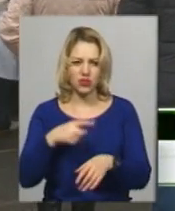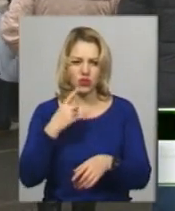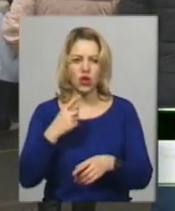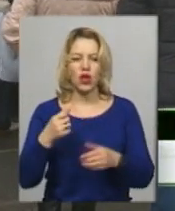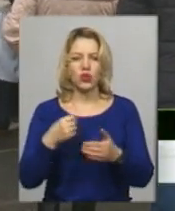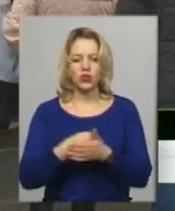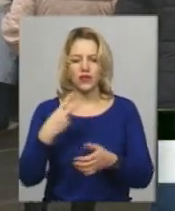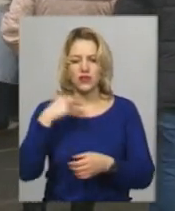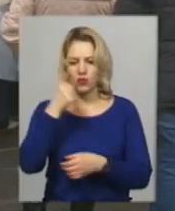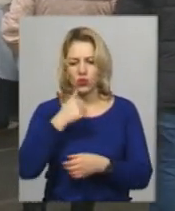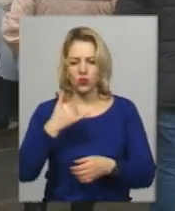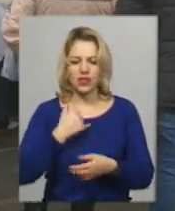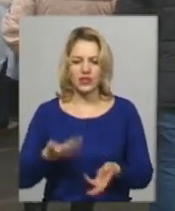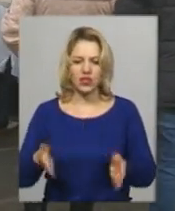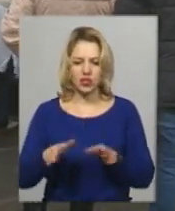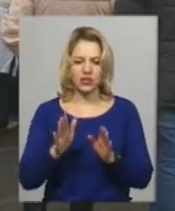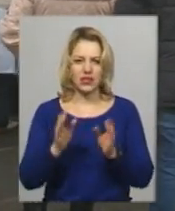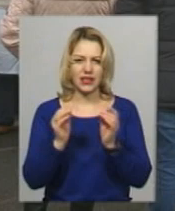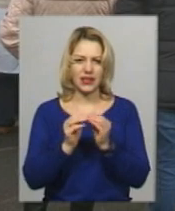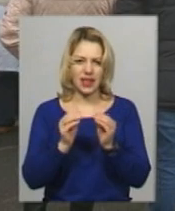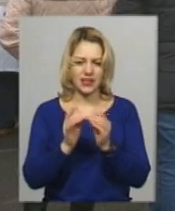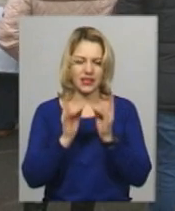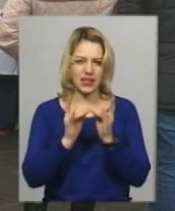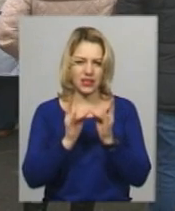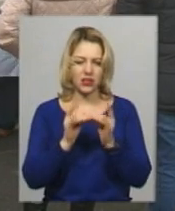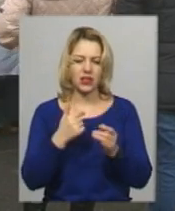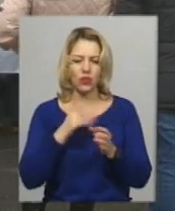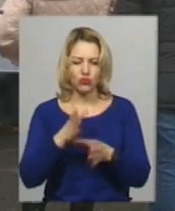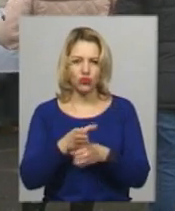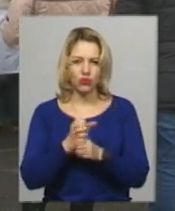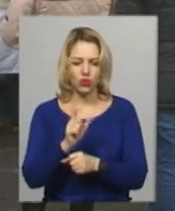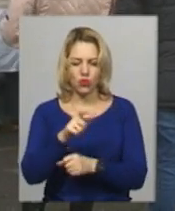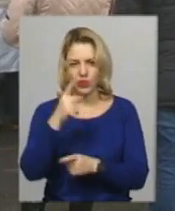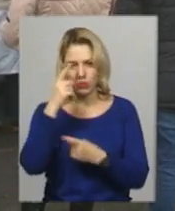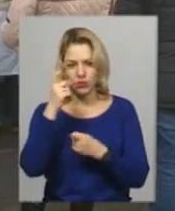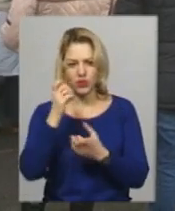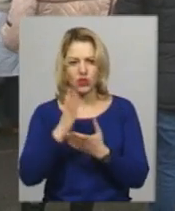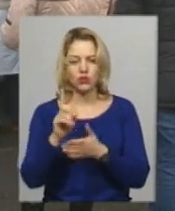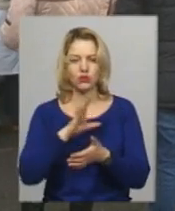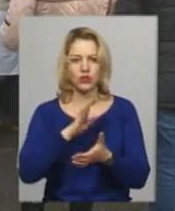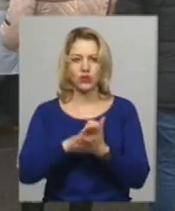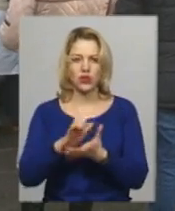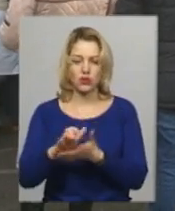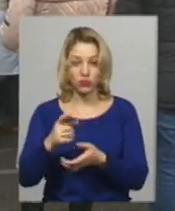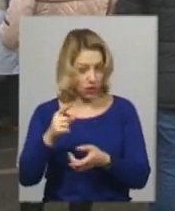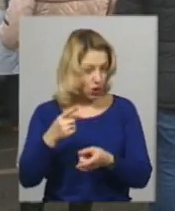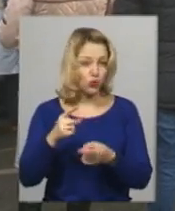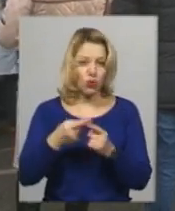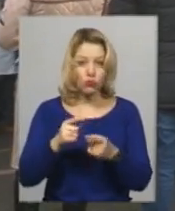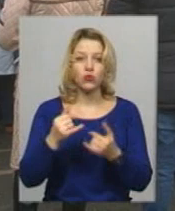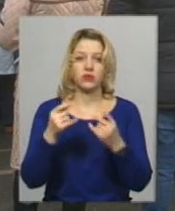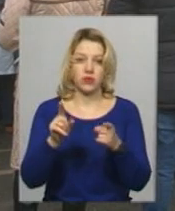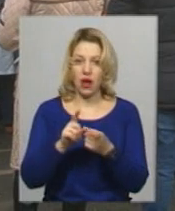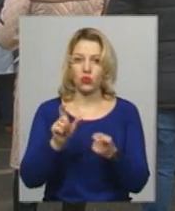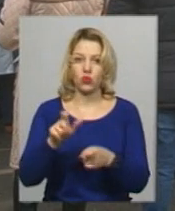насліжок стаціонарних залишається, буде скорочено. Людей попередження, що були ознайомлені. Тому сьогодні громада постала.